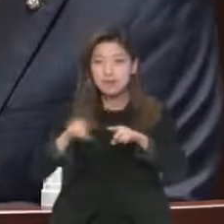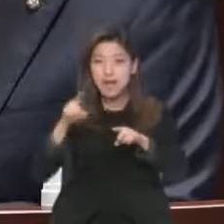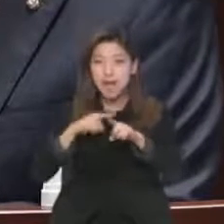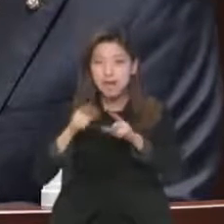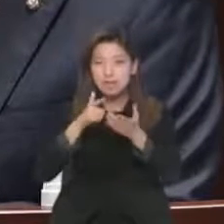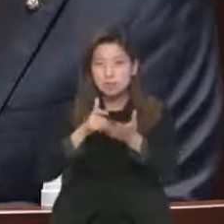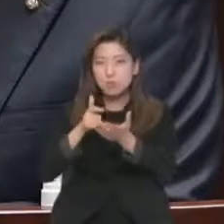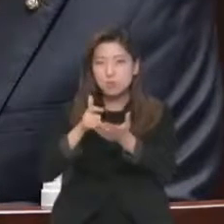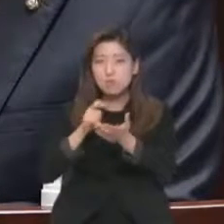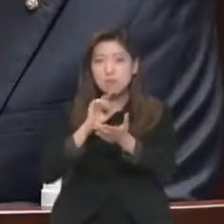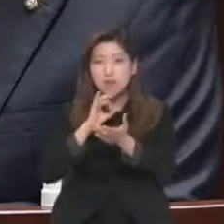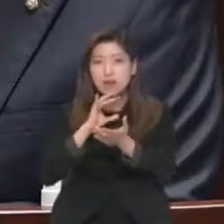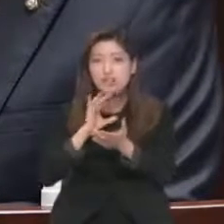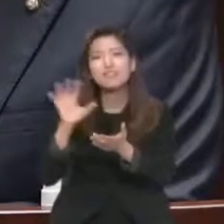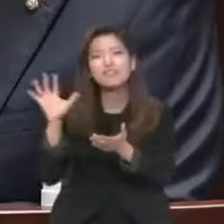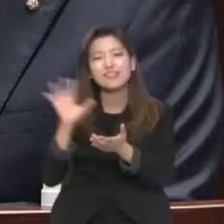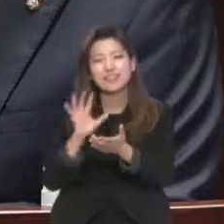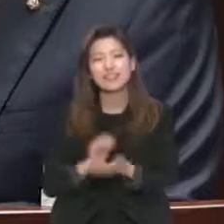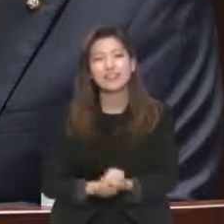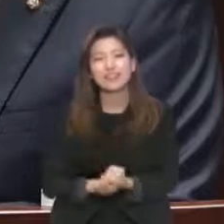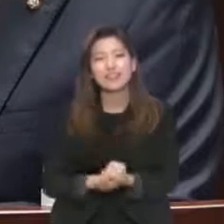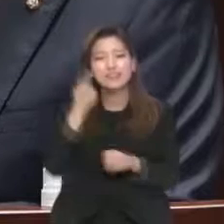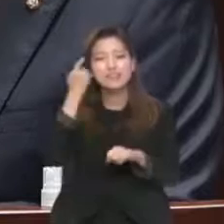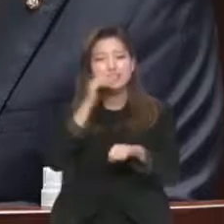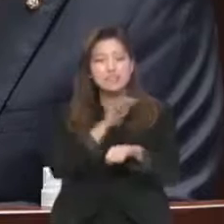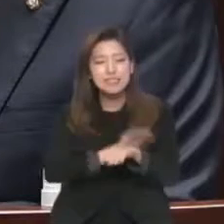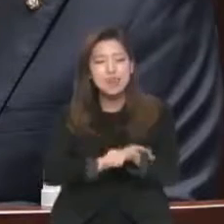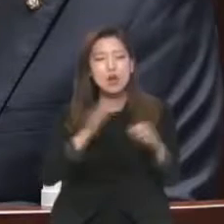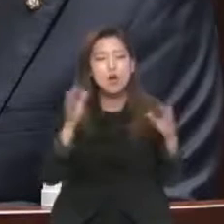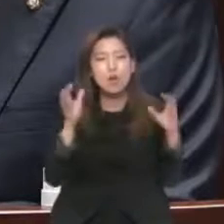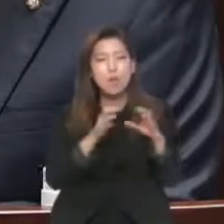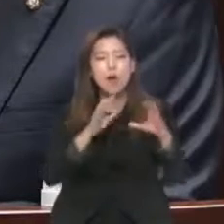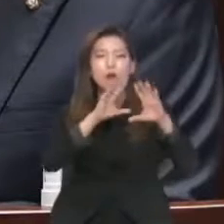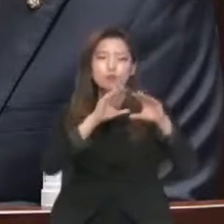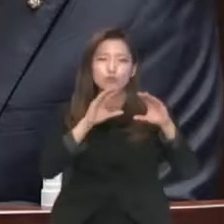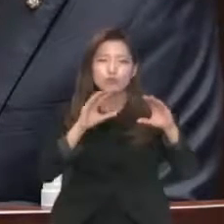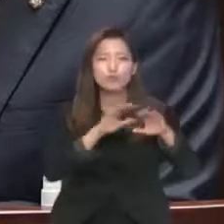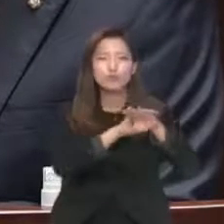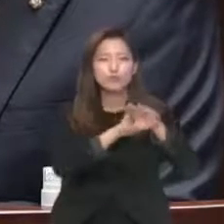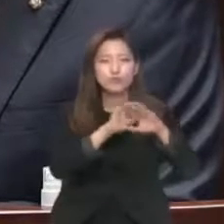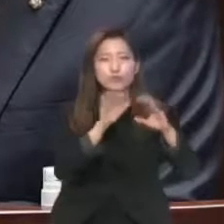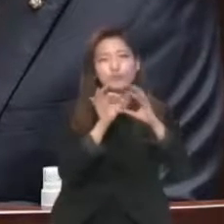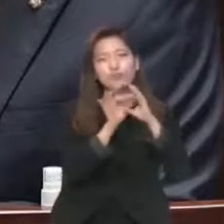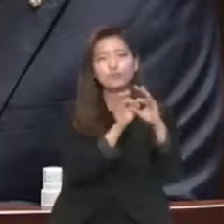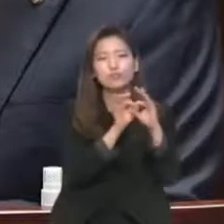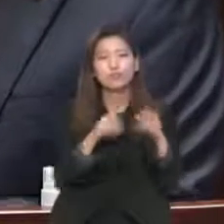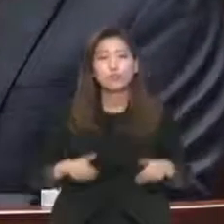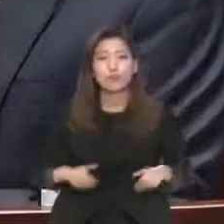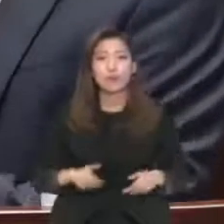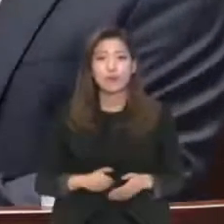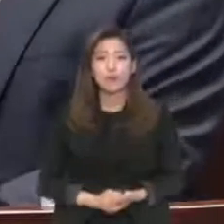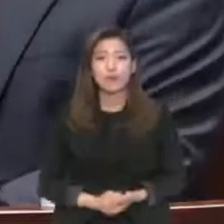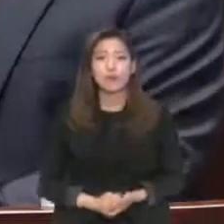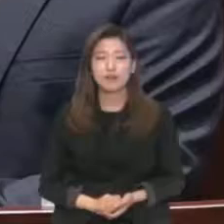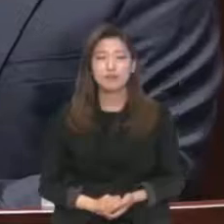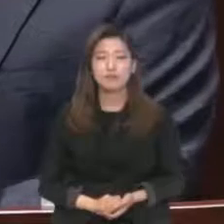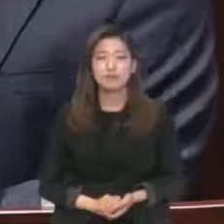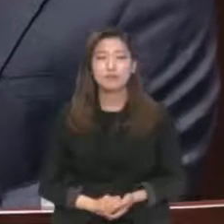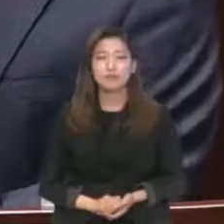그런 측면에서 우리가 생각할 문제가 있고요. 그 다음에 또 하나는 저렇게 격한 표현과 또 심지어는